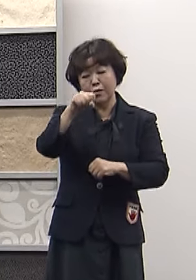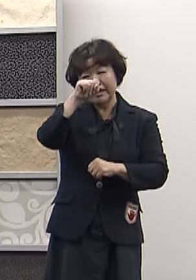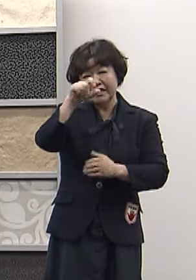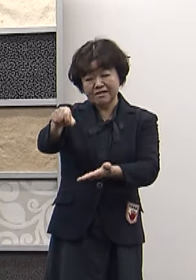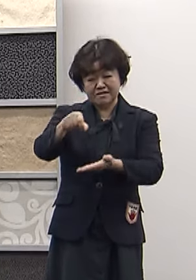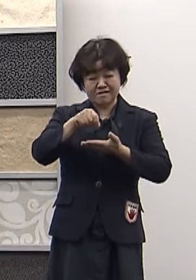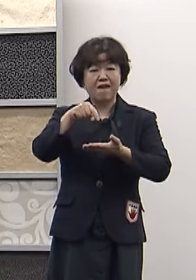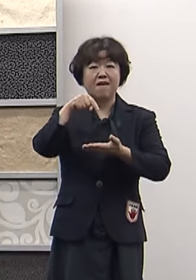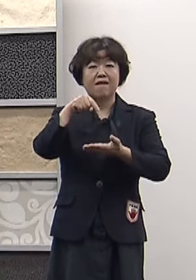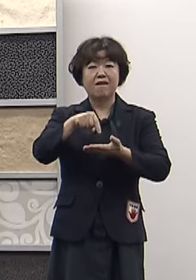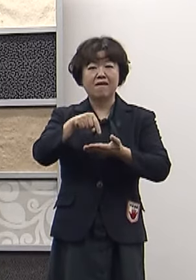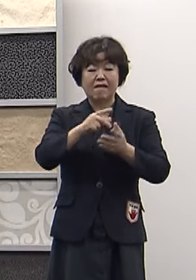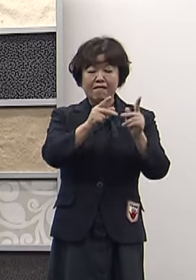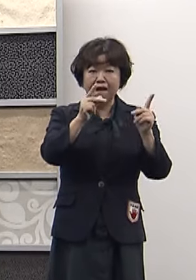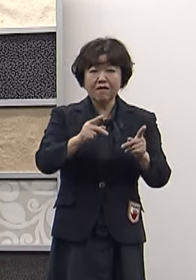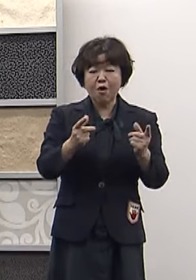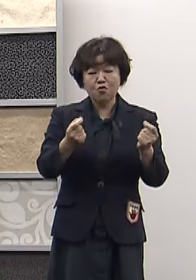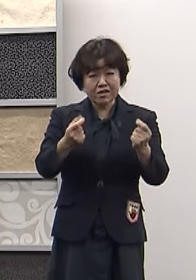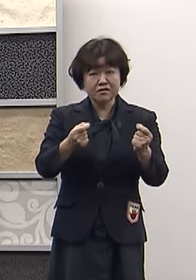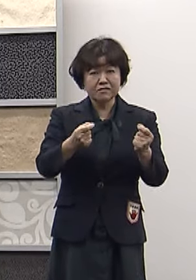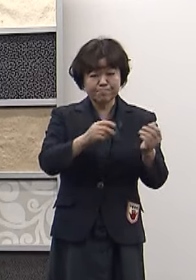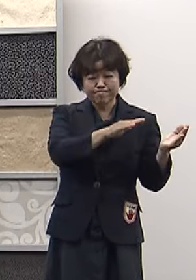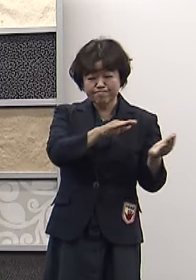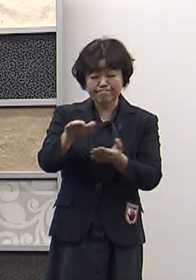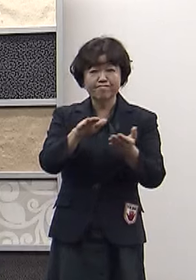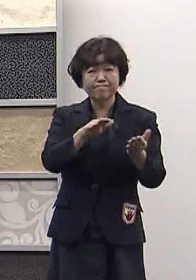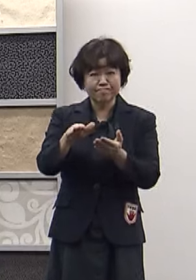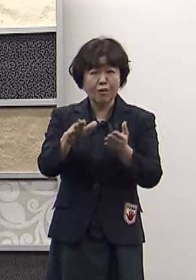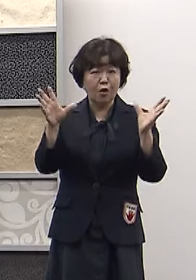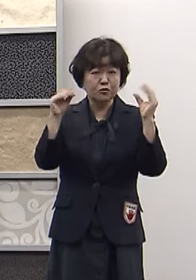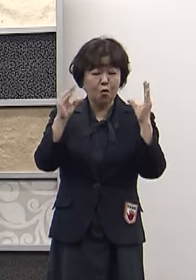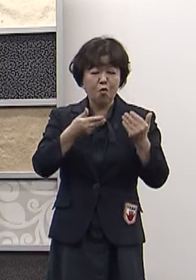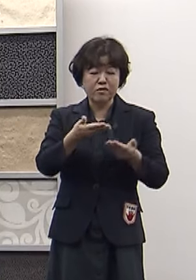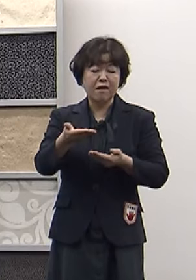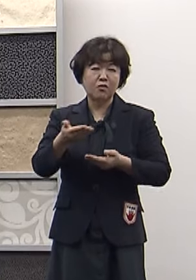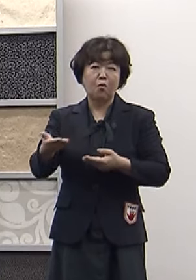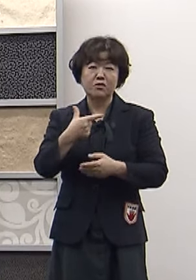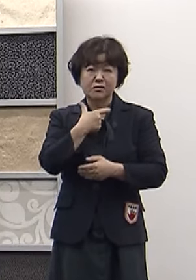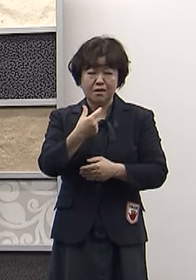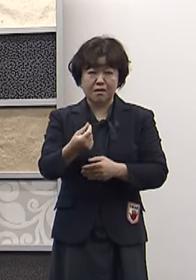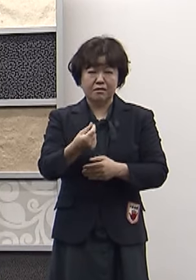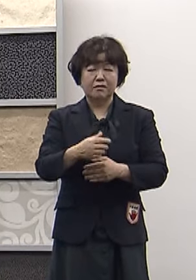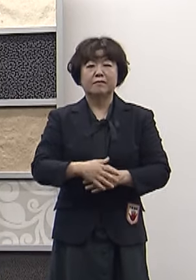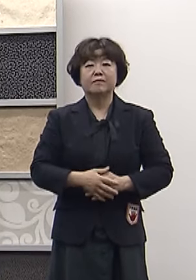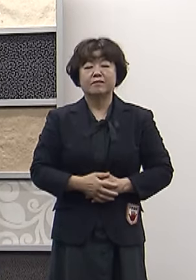ては、類似の課題を抱える市町村への横展開を図ってまいりたいと思います。